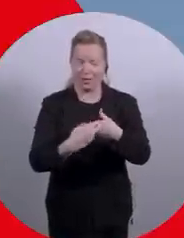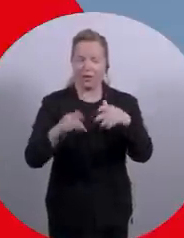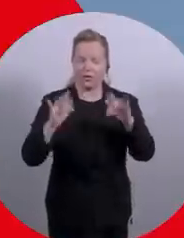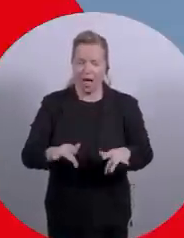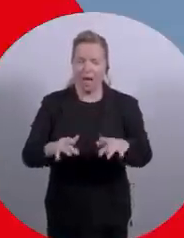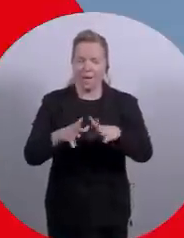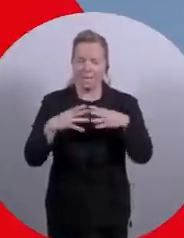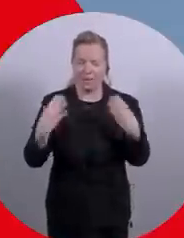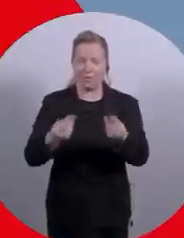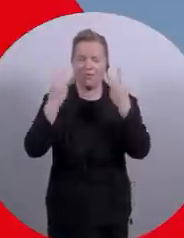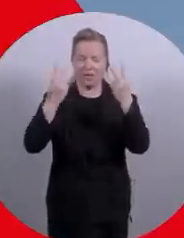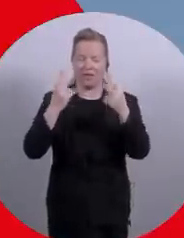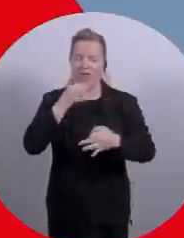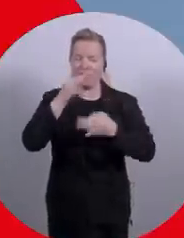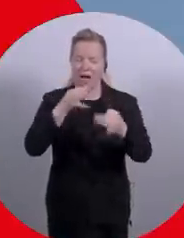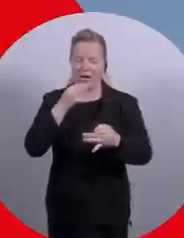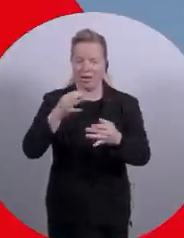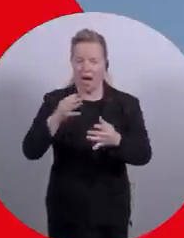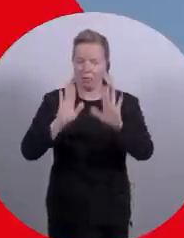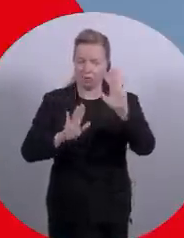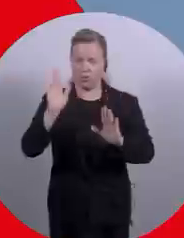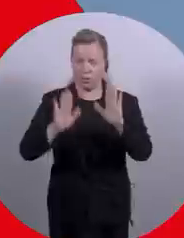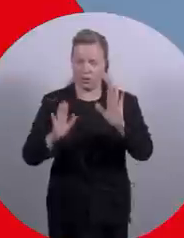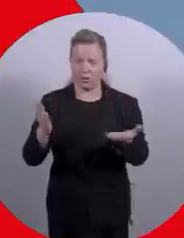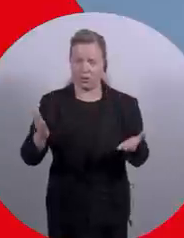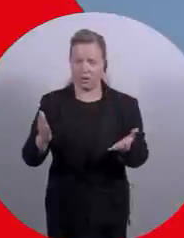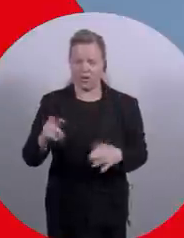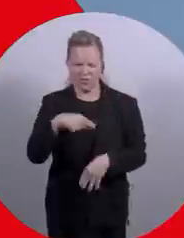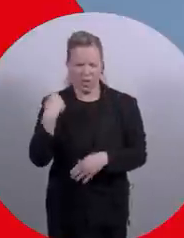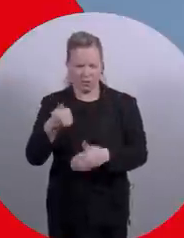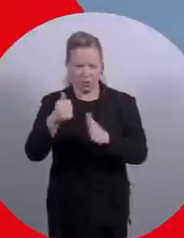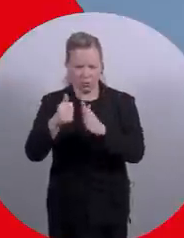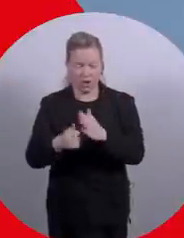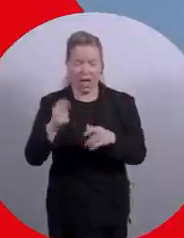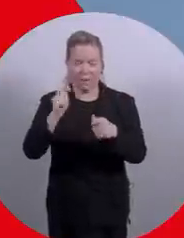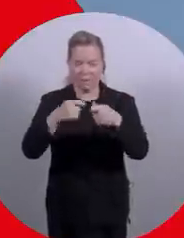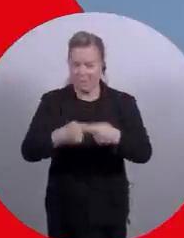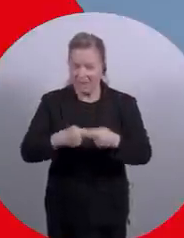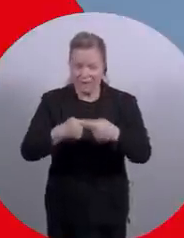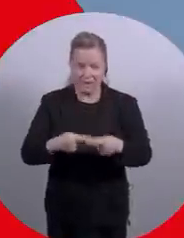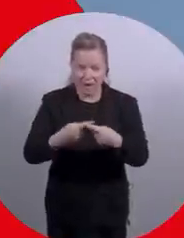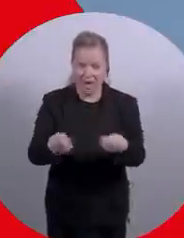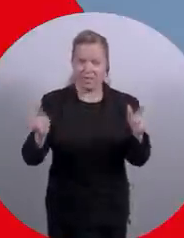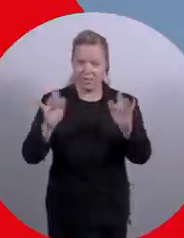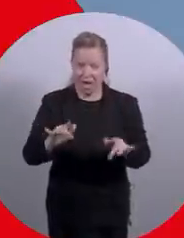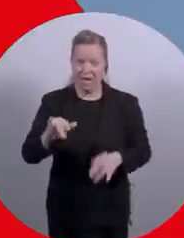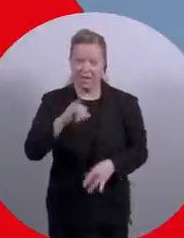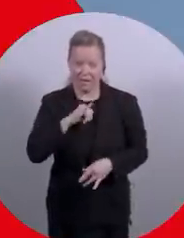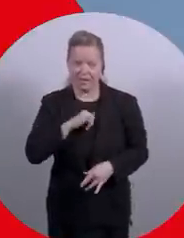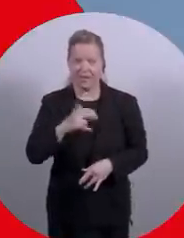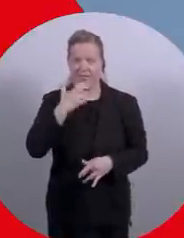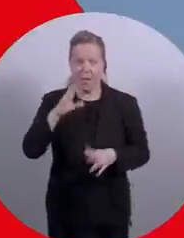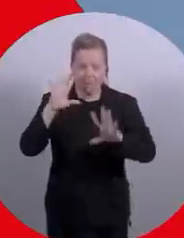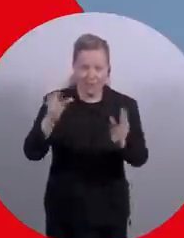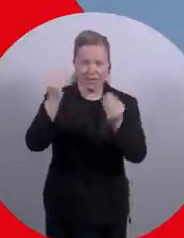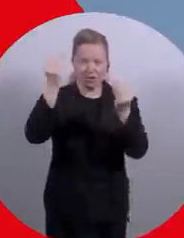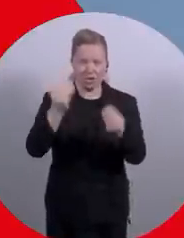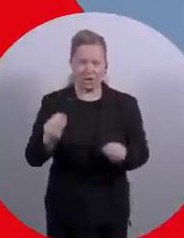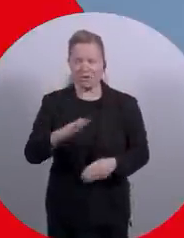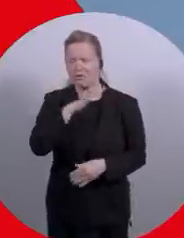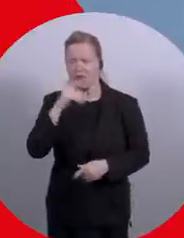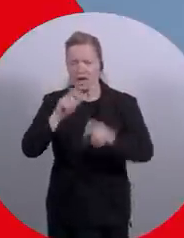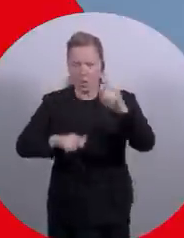wenn man gesehen haben vielleicht haben wir es unterschätzt ob Diesel was unsere Mitglieder tatsächlich auch Interesse haben mitzugesteuerten haben viele